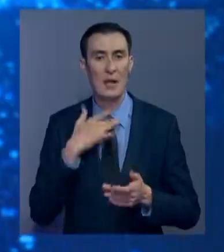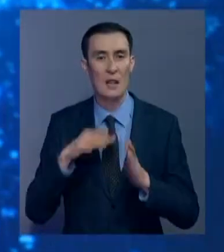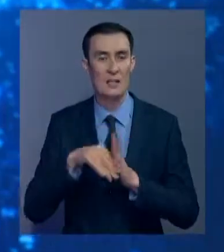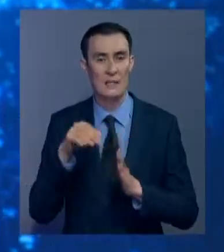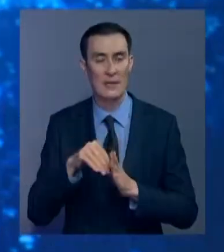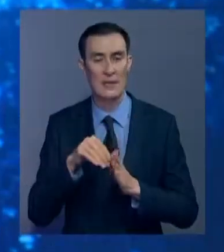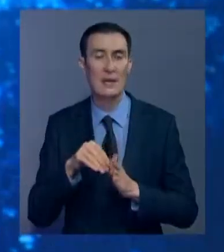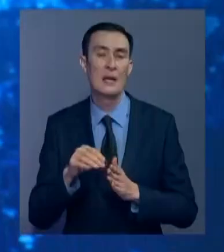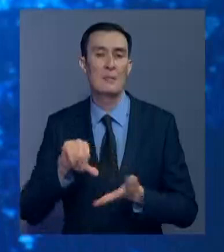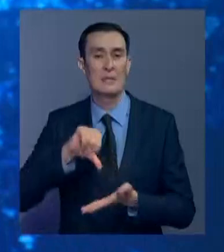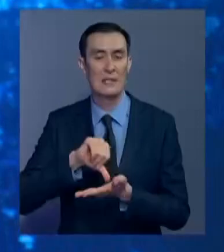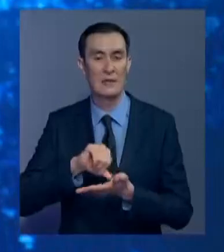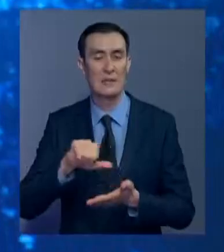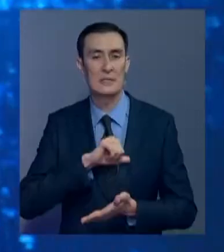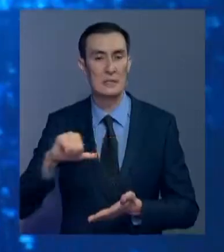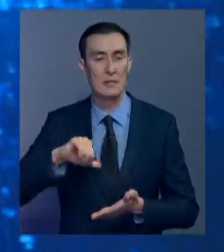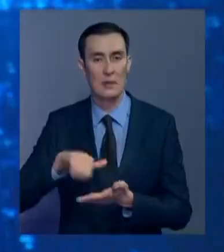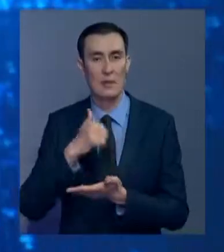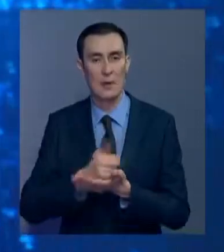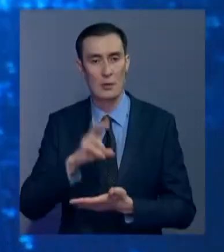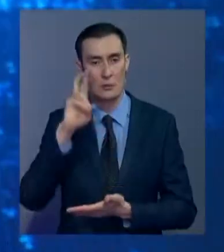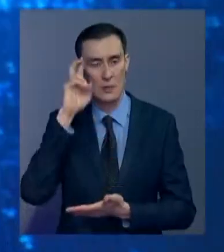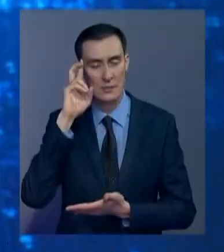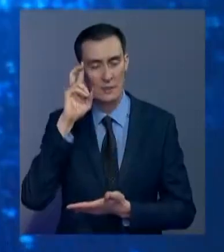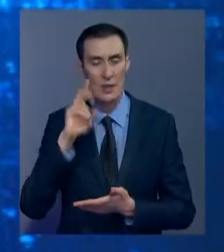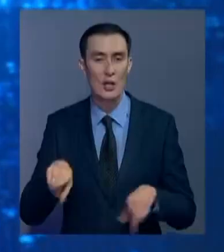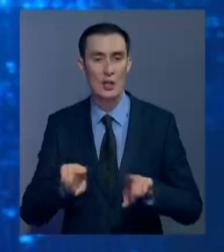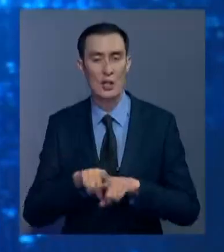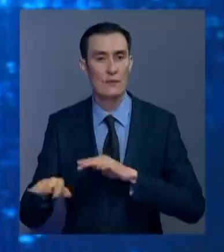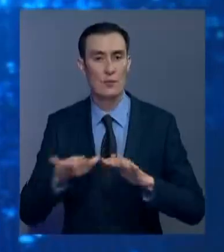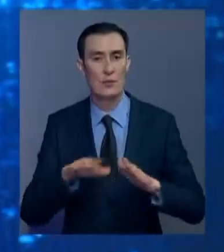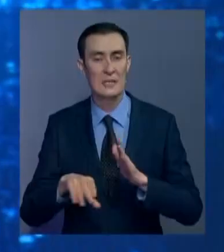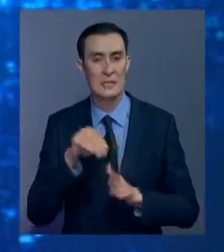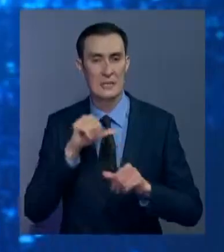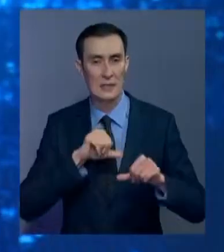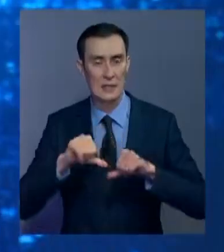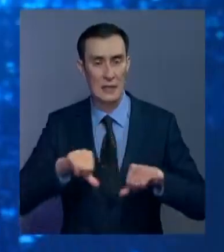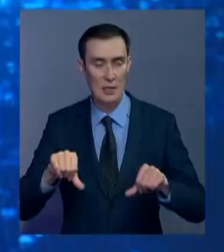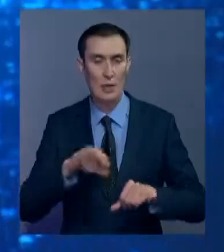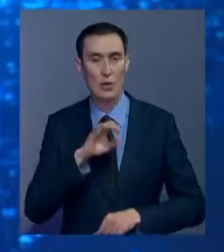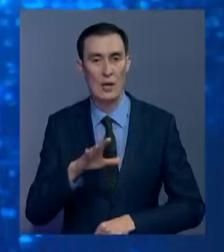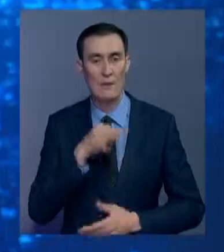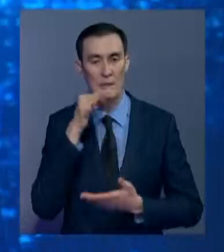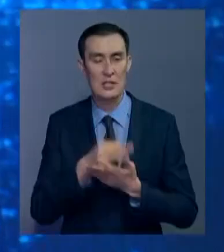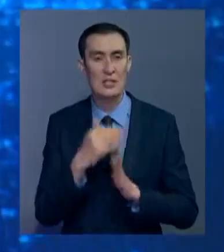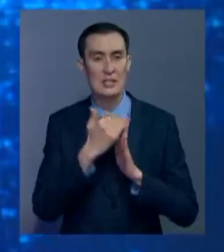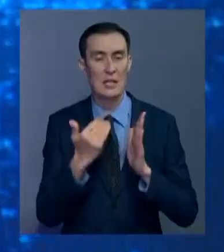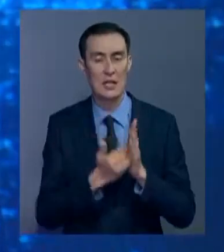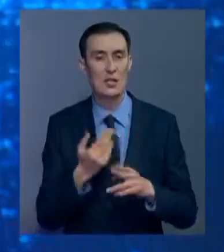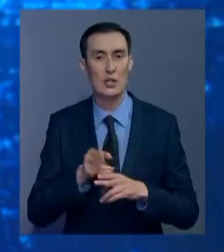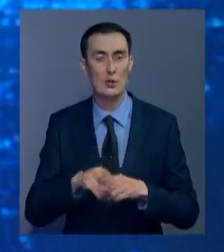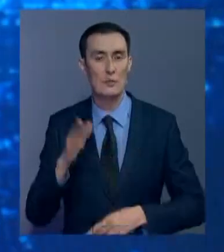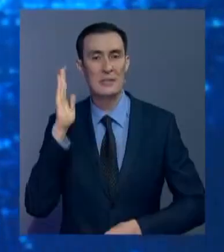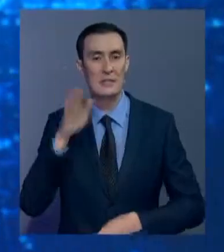на голосование сенатором представил глава государства. Также в ходе заседания Сената Касым-Жомарт Токаев обозначил задачи,